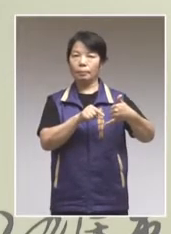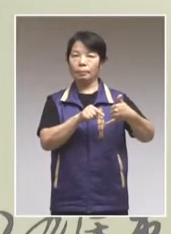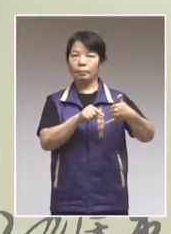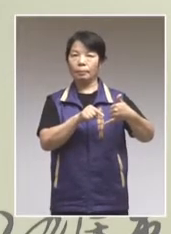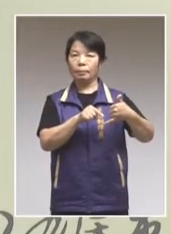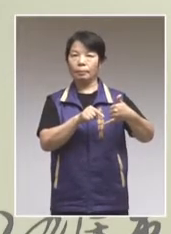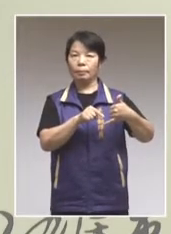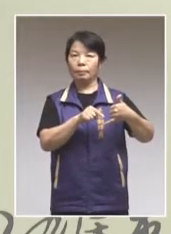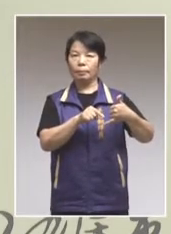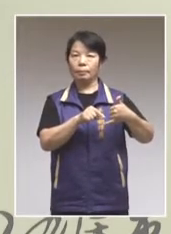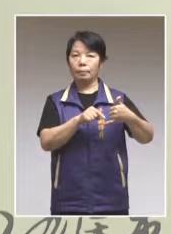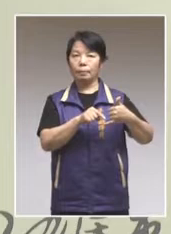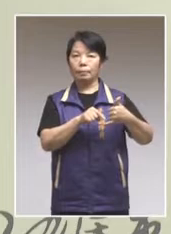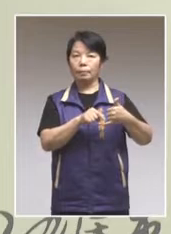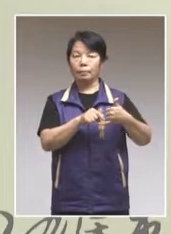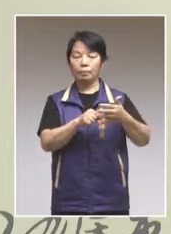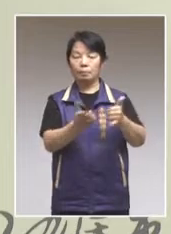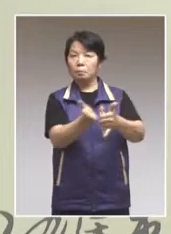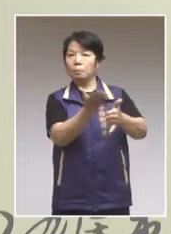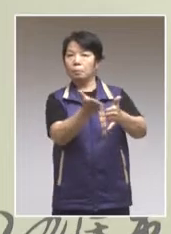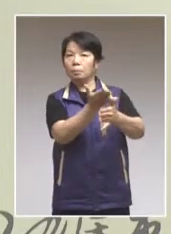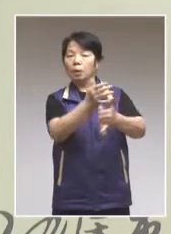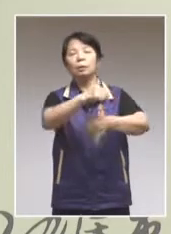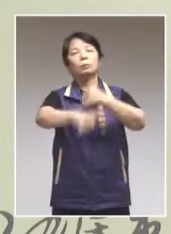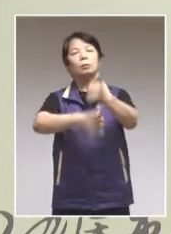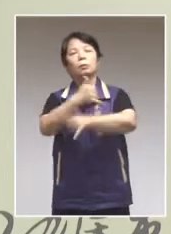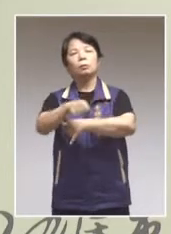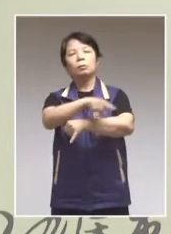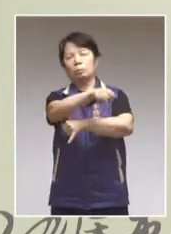个在北部地区，所有的生活都